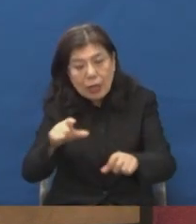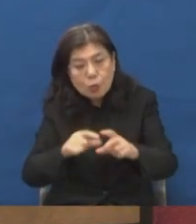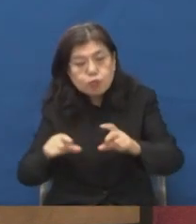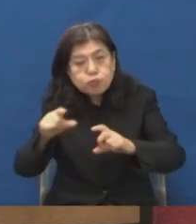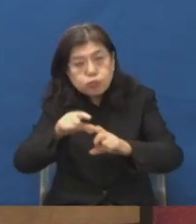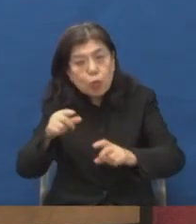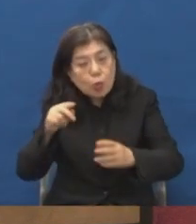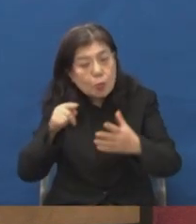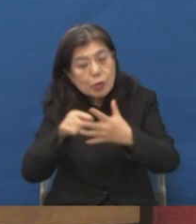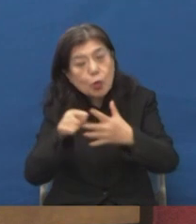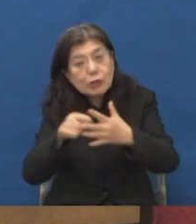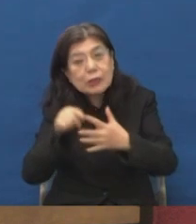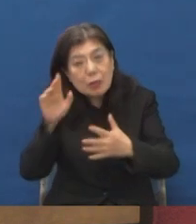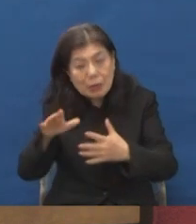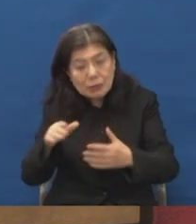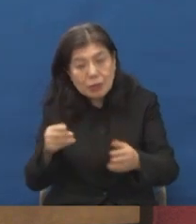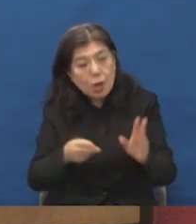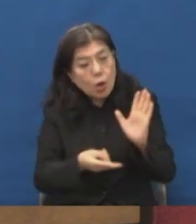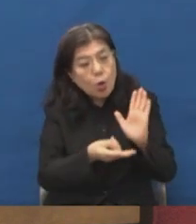の観光業、